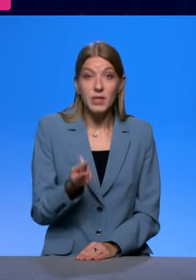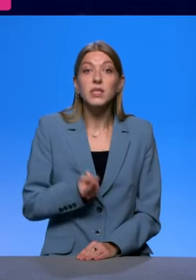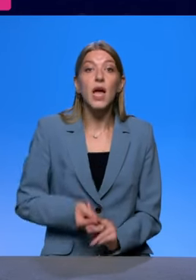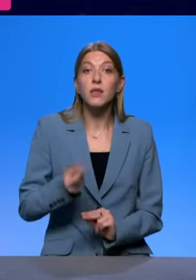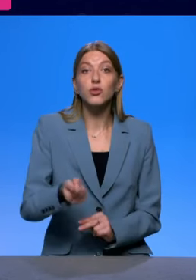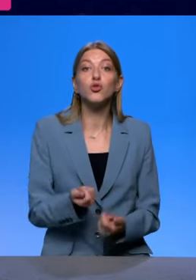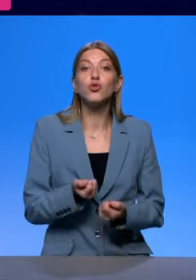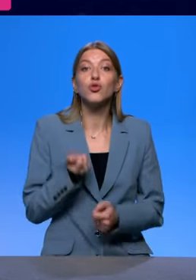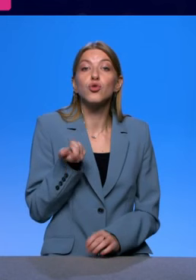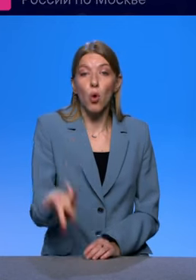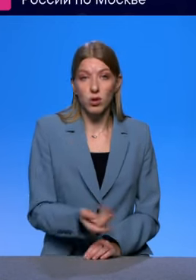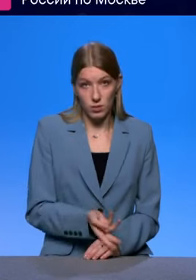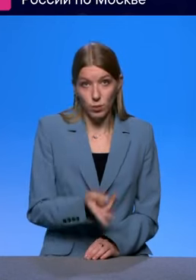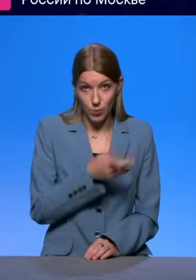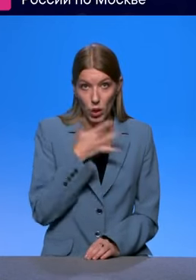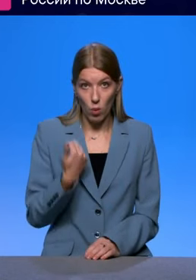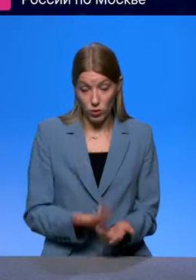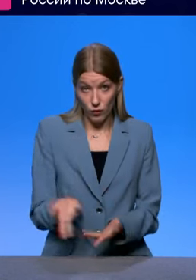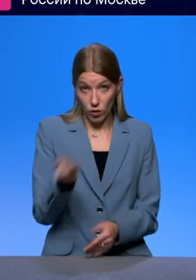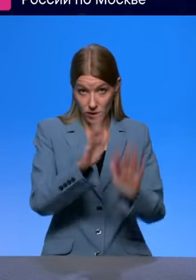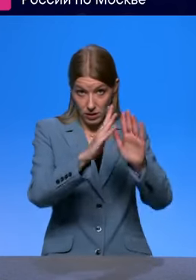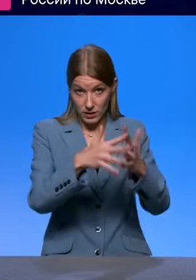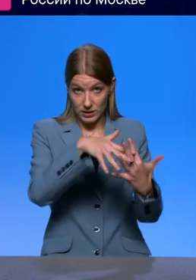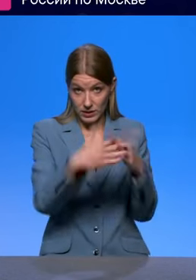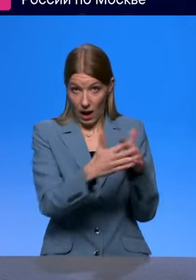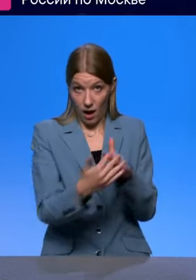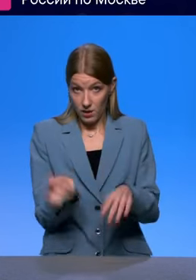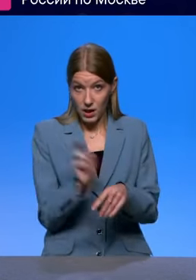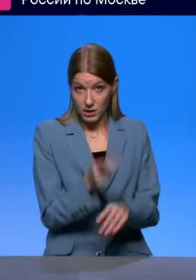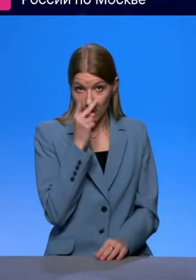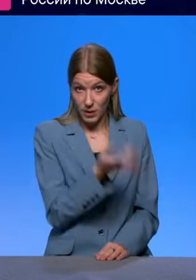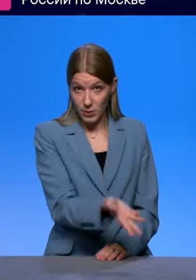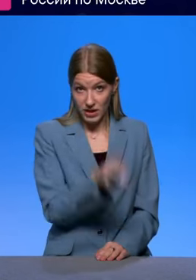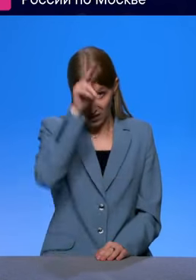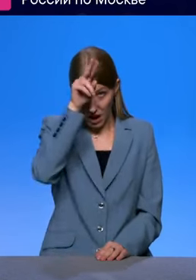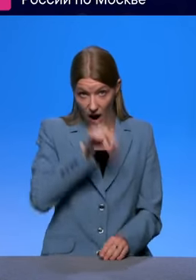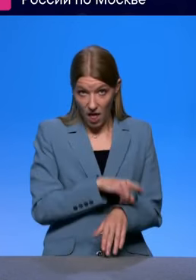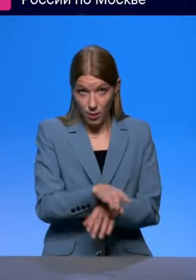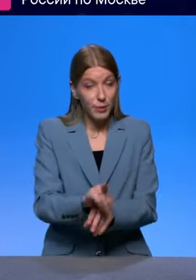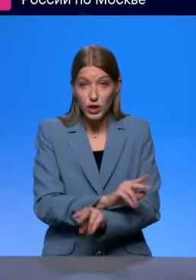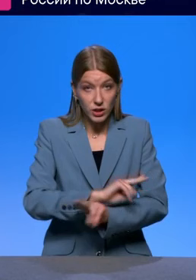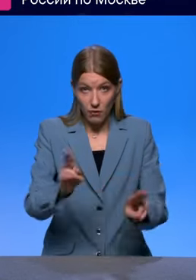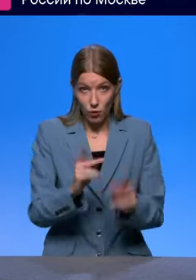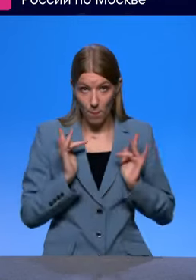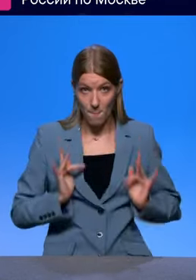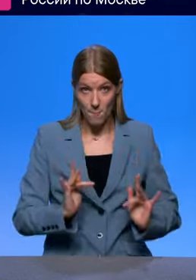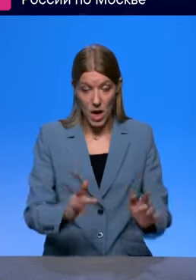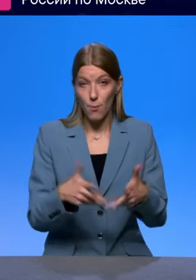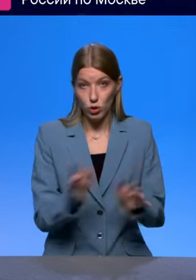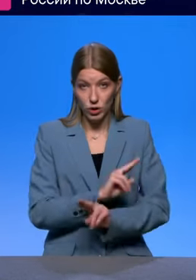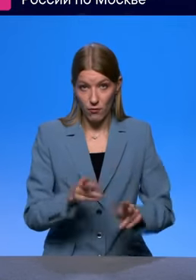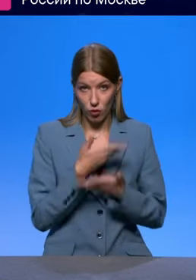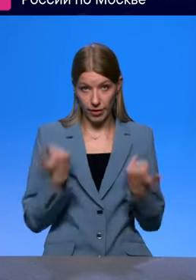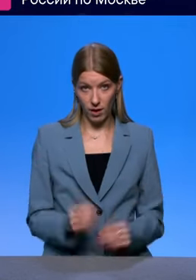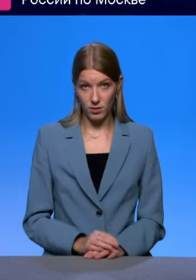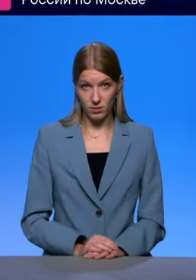Много. Ну вот, зайдите в этот сарай, посмотрите, убедитесь. Там кроме тараканов и мышей там ничего больше нет. Михаил Вячеславович, вот. Вы знаете, у меня вопрос. А вот,